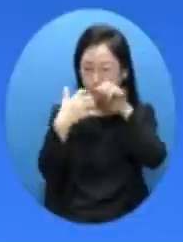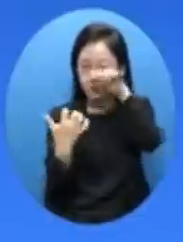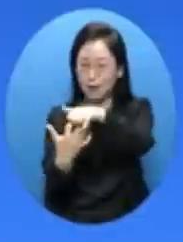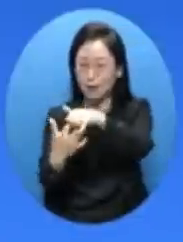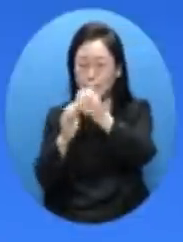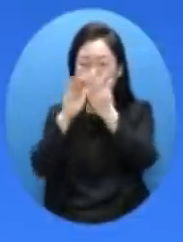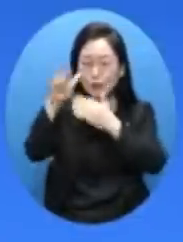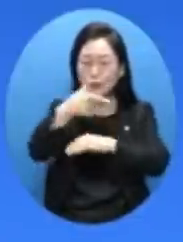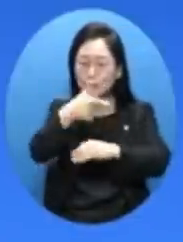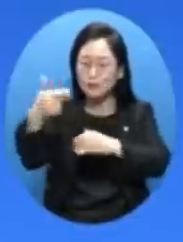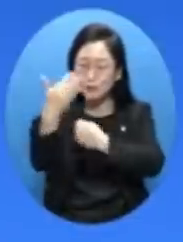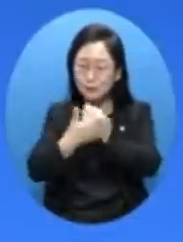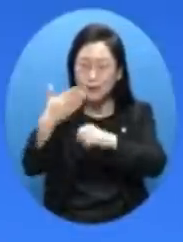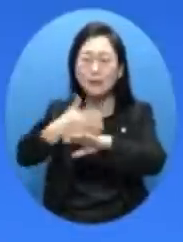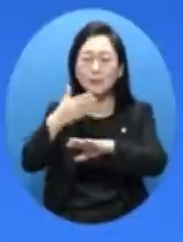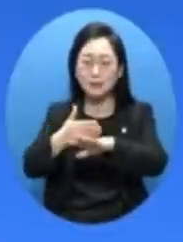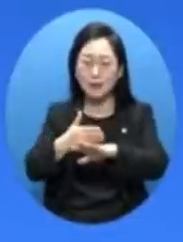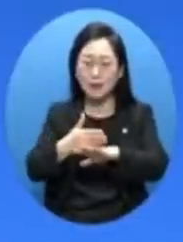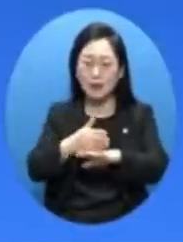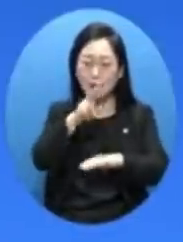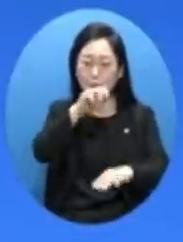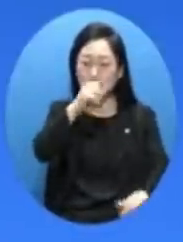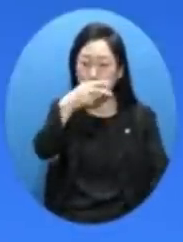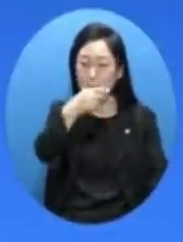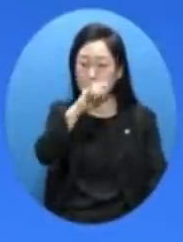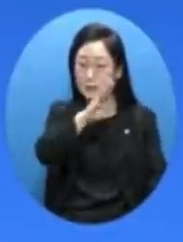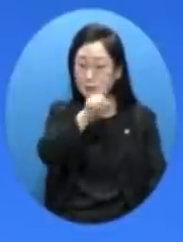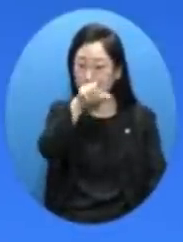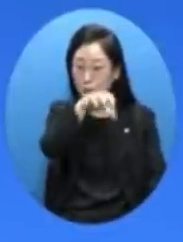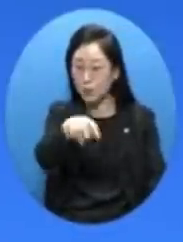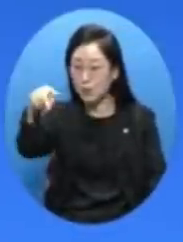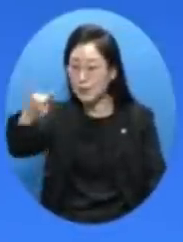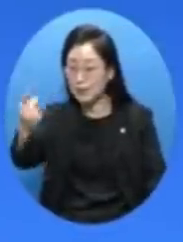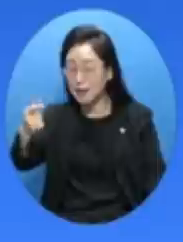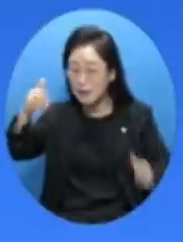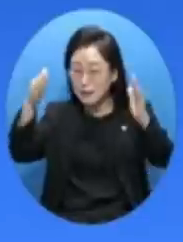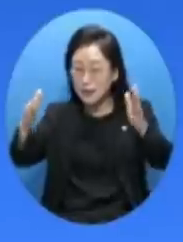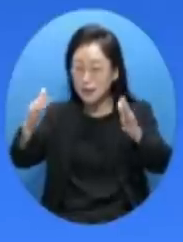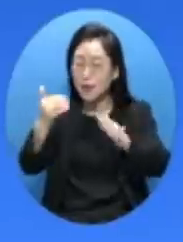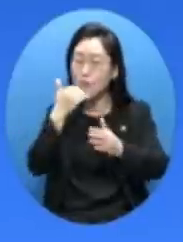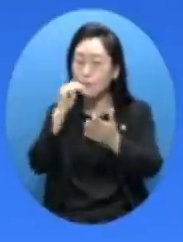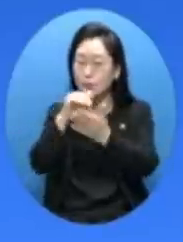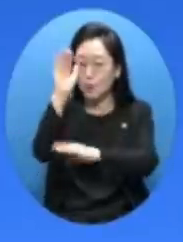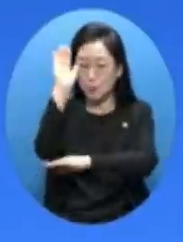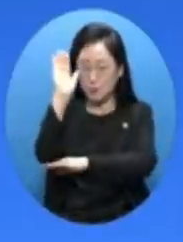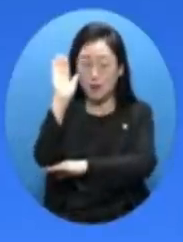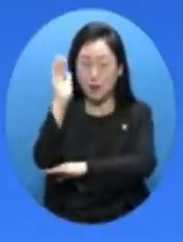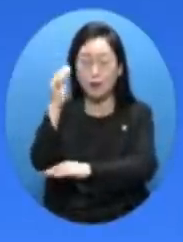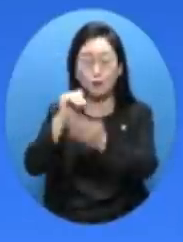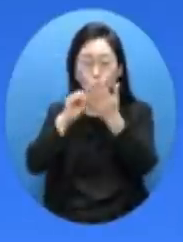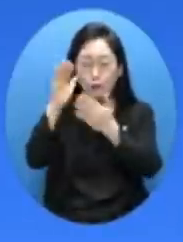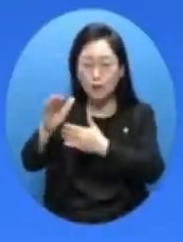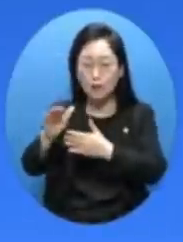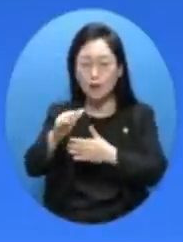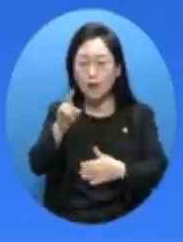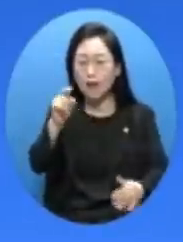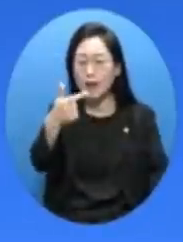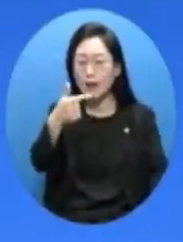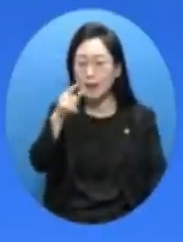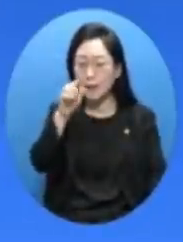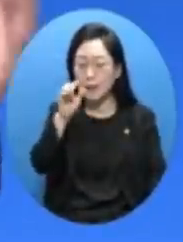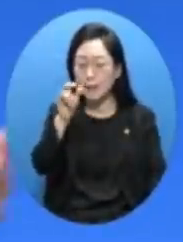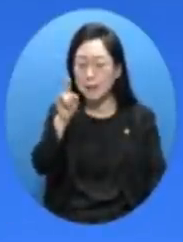센 사이에 돌을 세우고 그 이름을 에벤에셀라 하였습니다. 에벤에셀이란 말은 도움의 돌이란